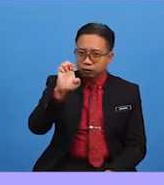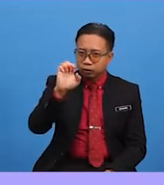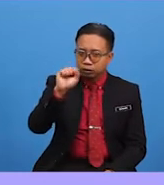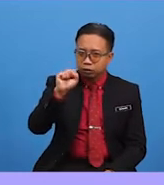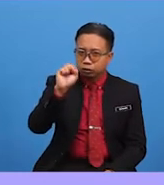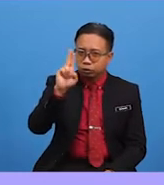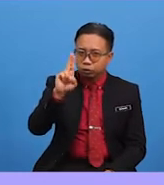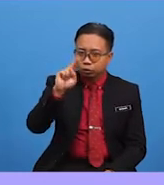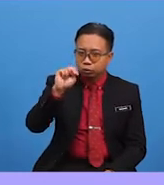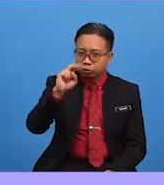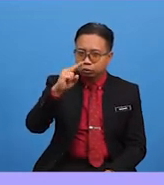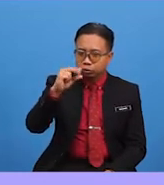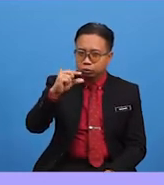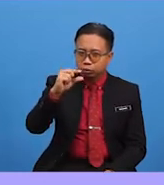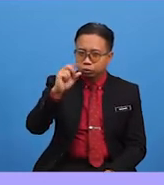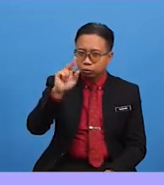sesungut.